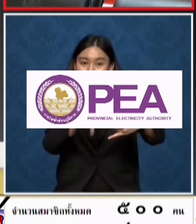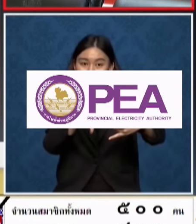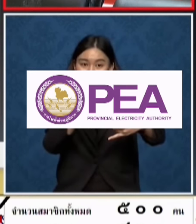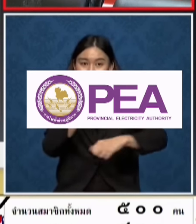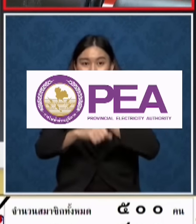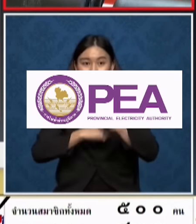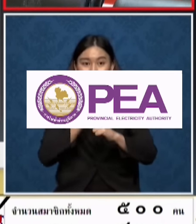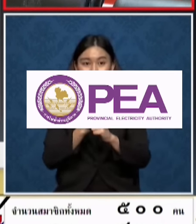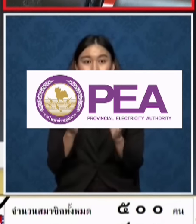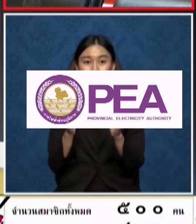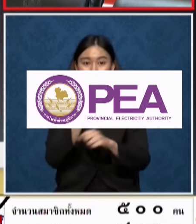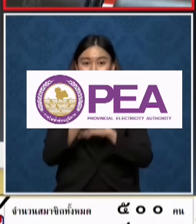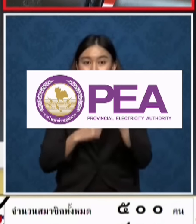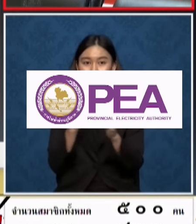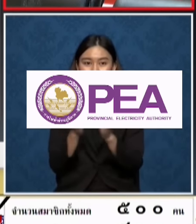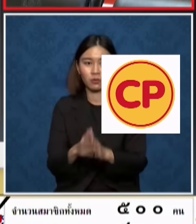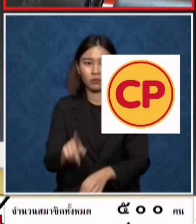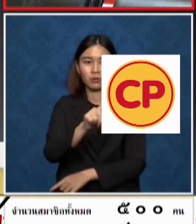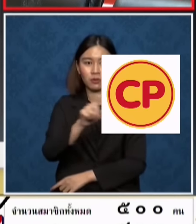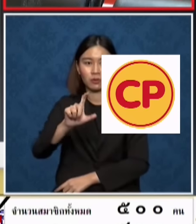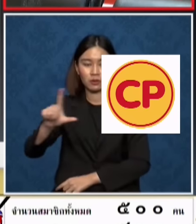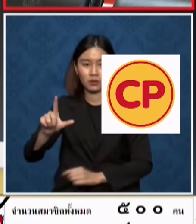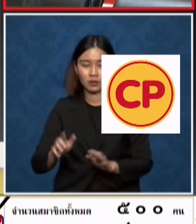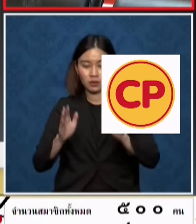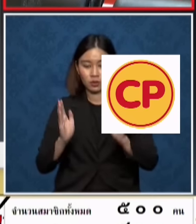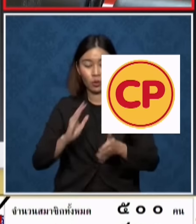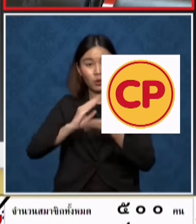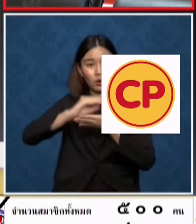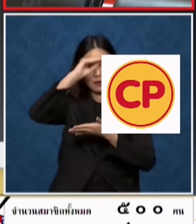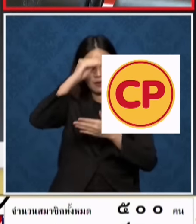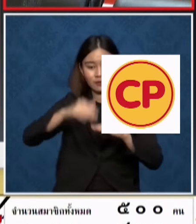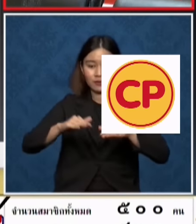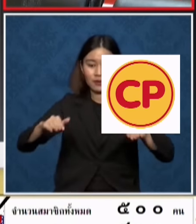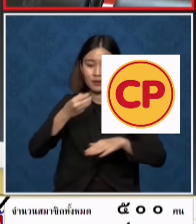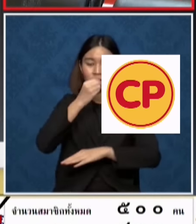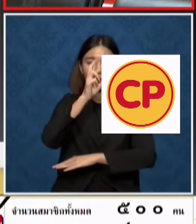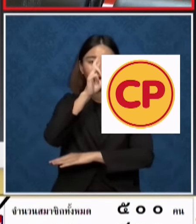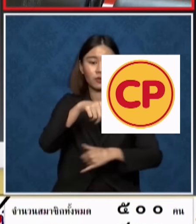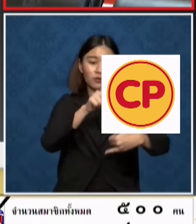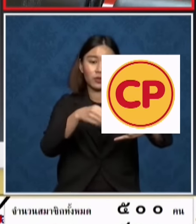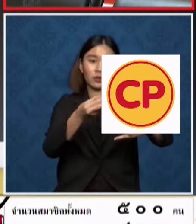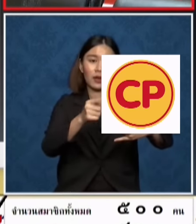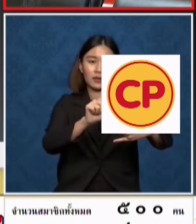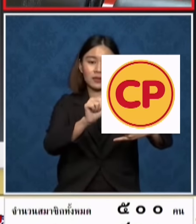เมื่อคืนเลิกเที่ยงคืนอะไรอย่างเงี้ยเวลาจะไปหาที่ทานเนี่ยก็อาจจะไม่มีนะคะก็